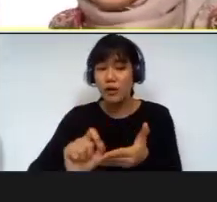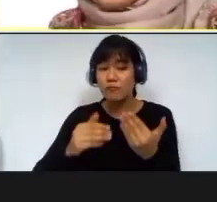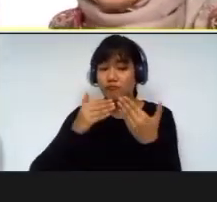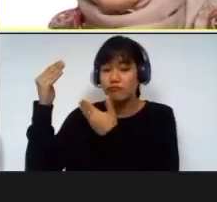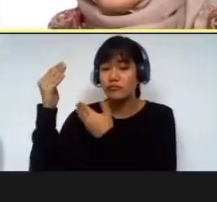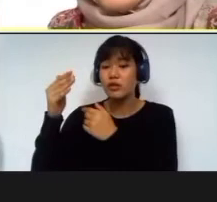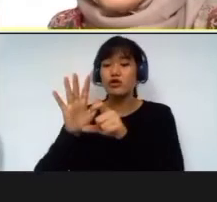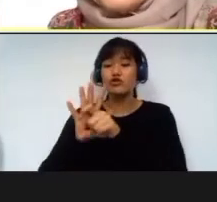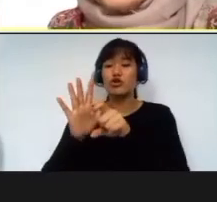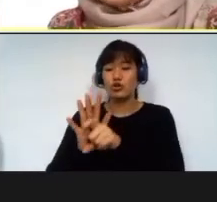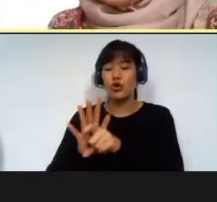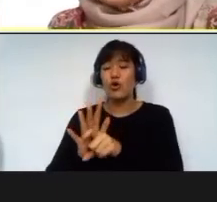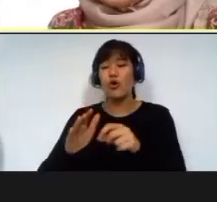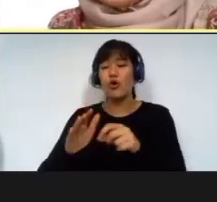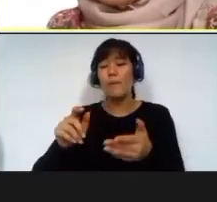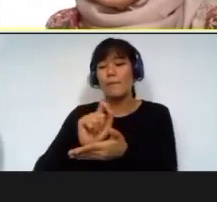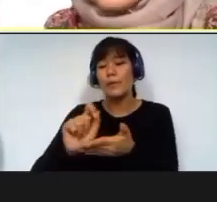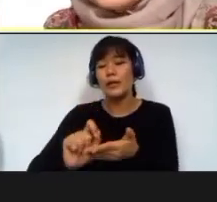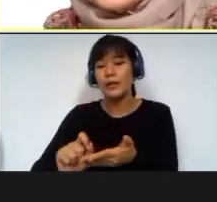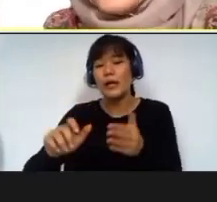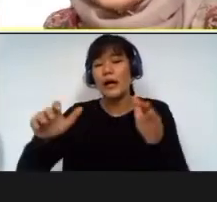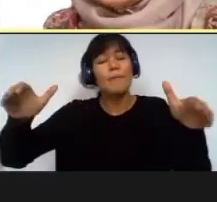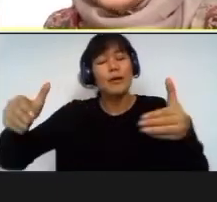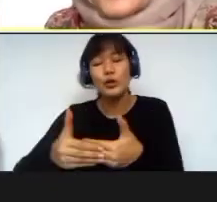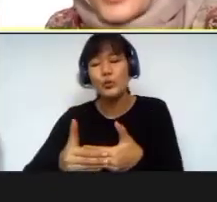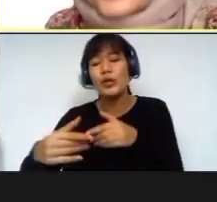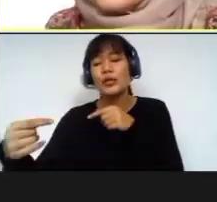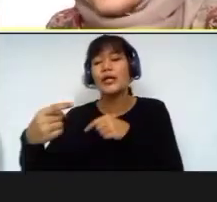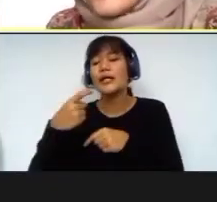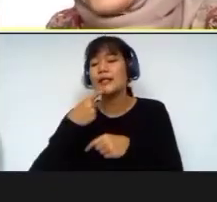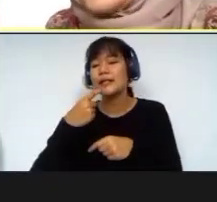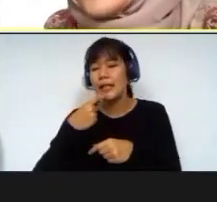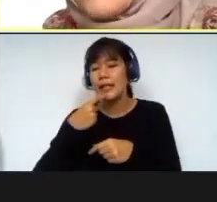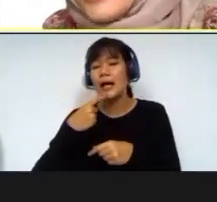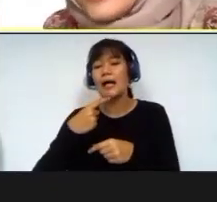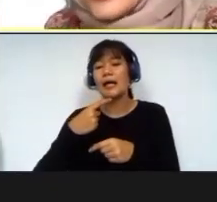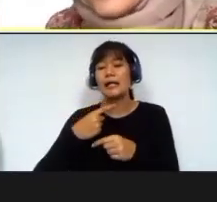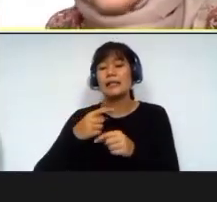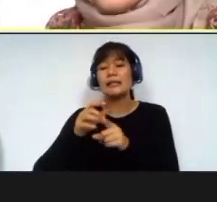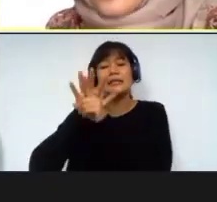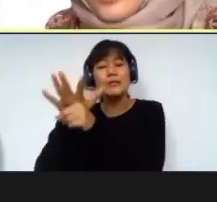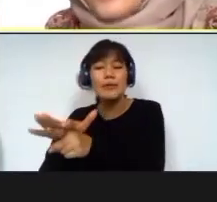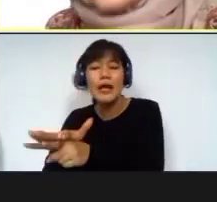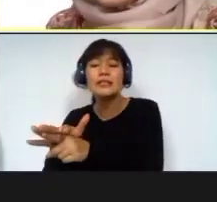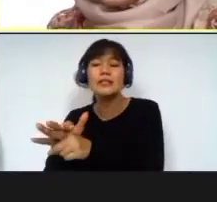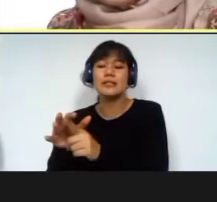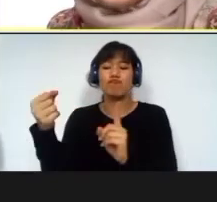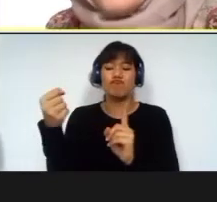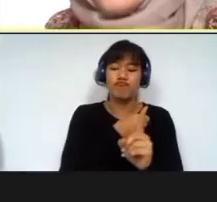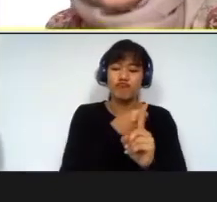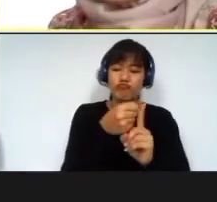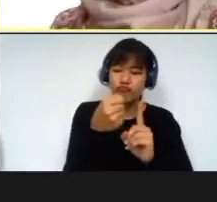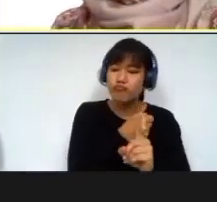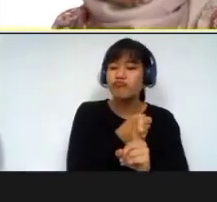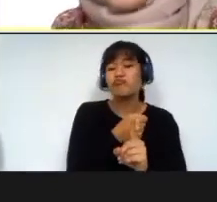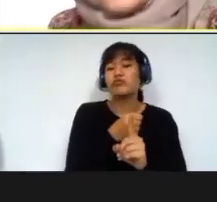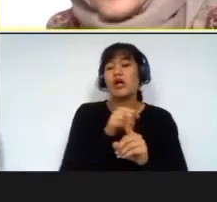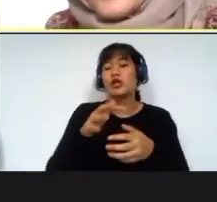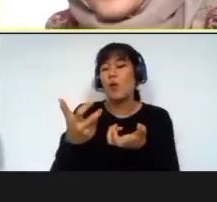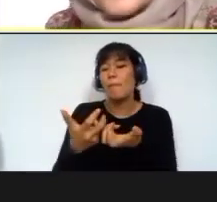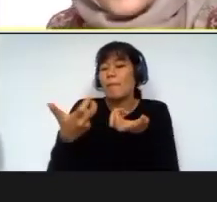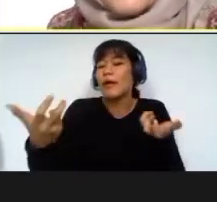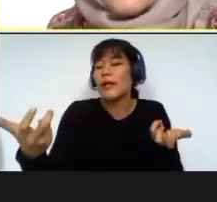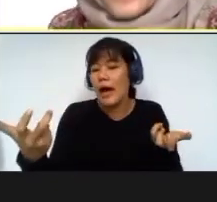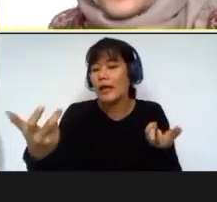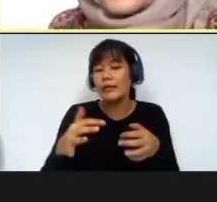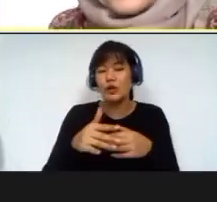misalnya perlindungan pada isu-isu yang terkait dengan tindakan-tindakan diskriminasi, kekerasan, subordinasi,